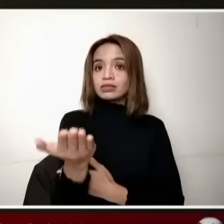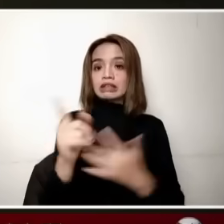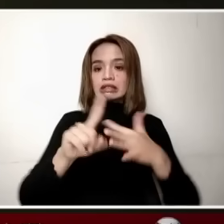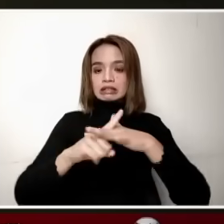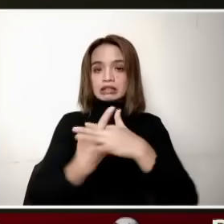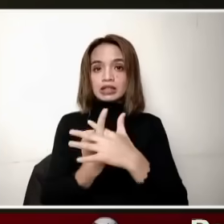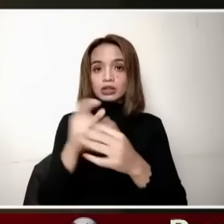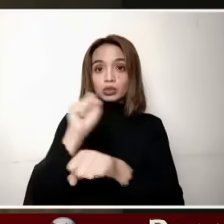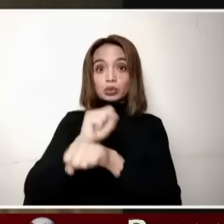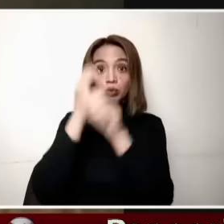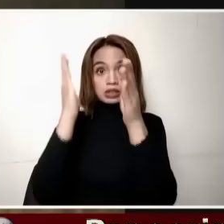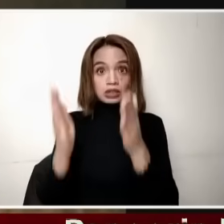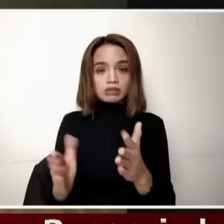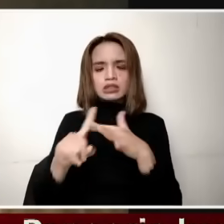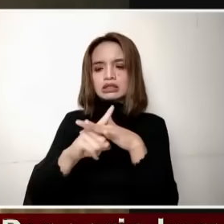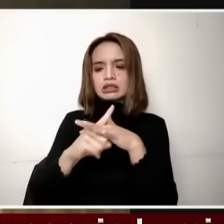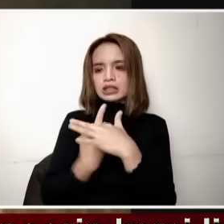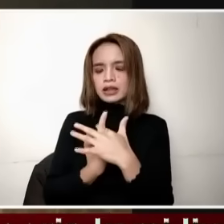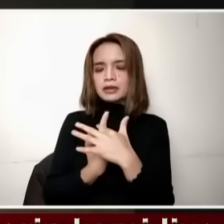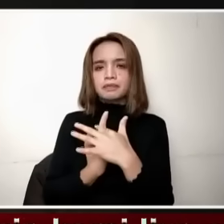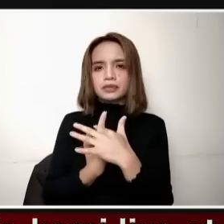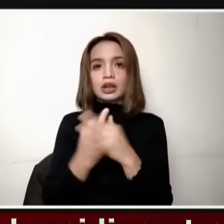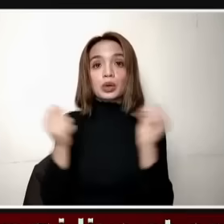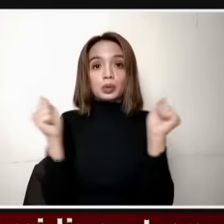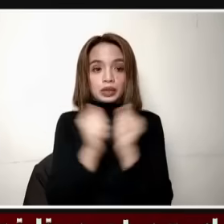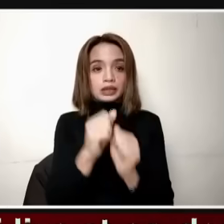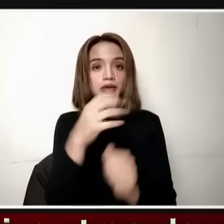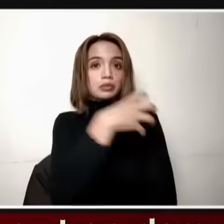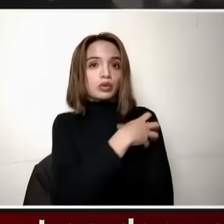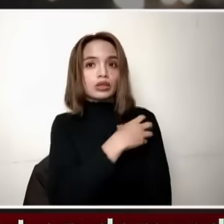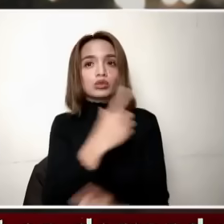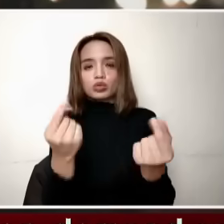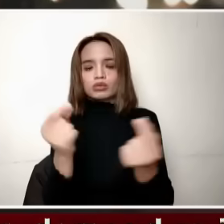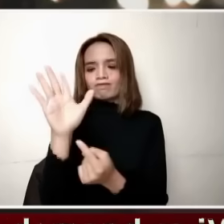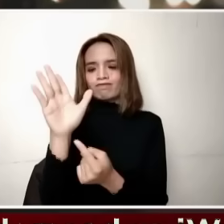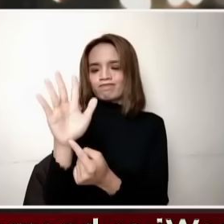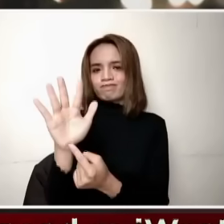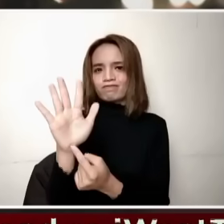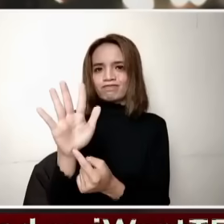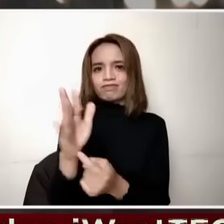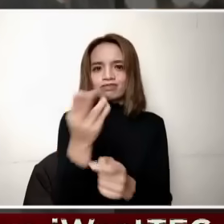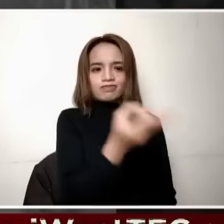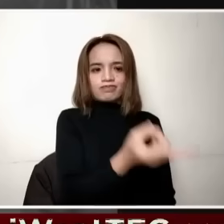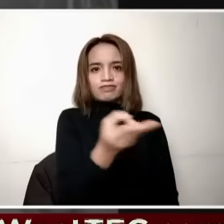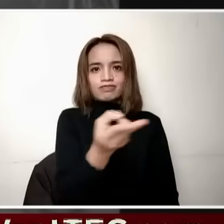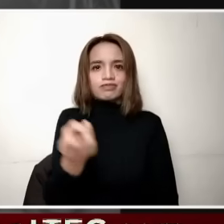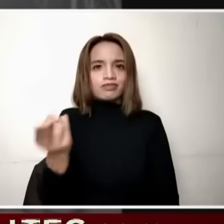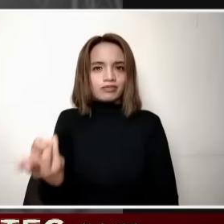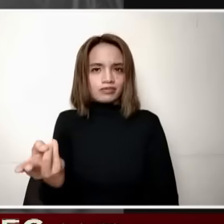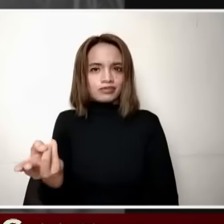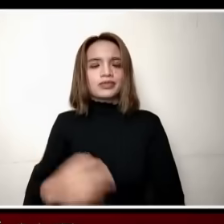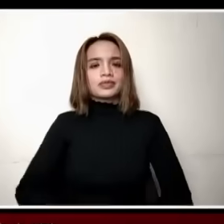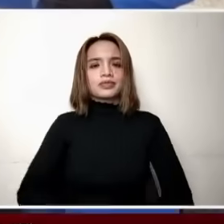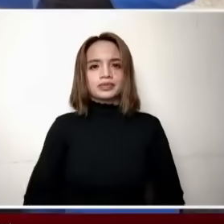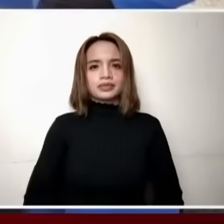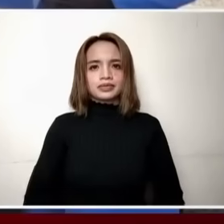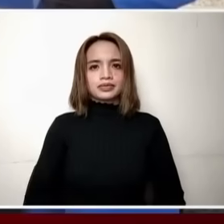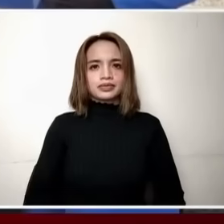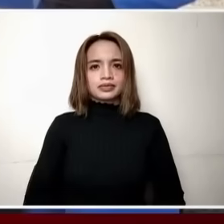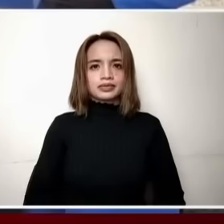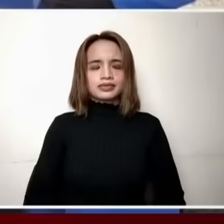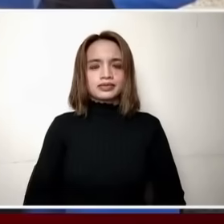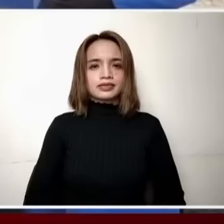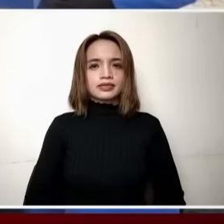General Services Office at mga pulis ang pagtitirik ng kandila sa mga puntod sa pampubliko at pribadong sementeryo.